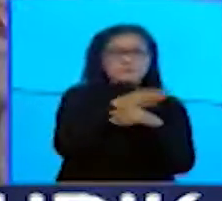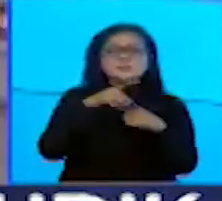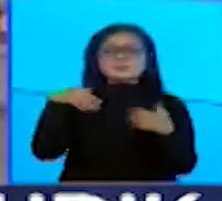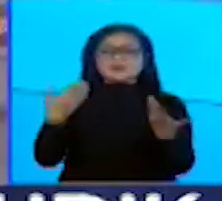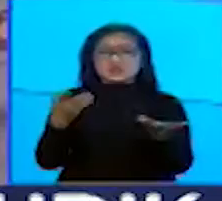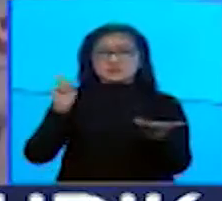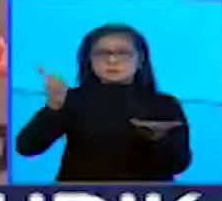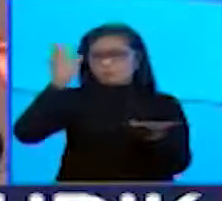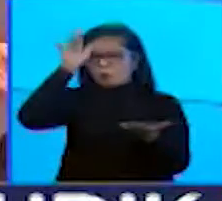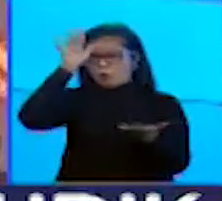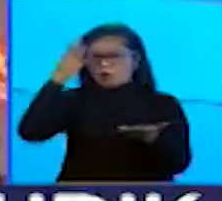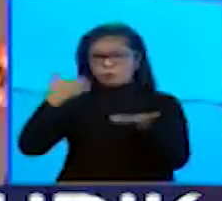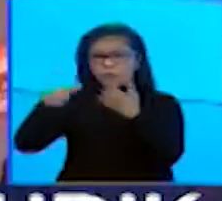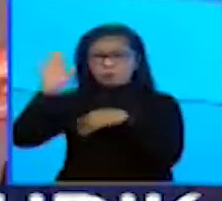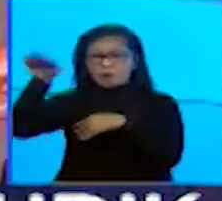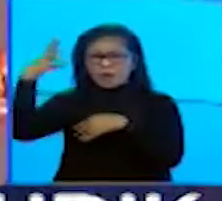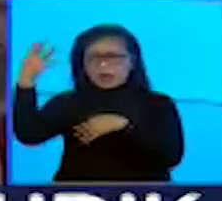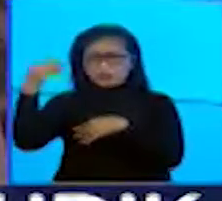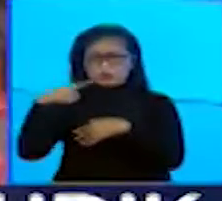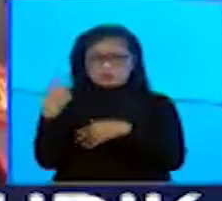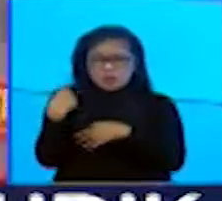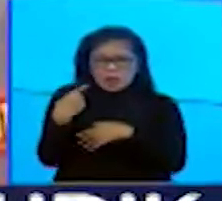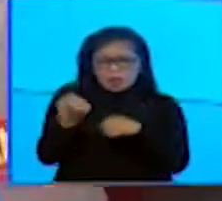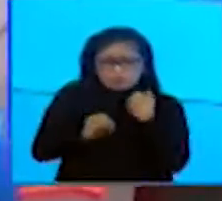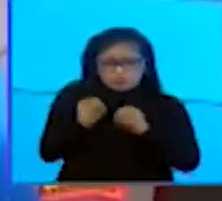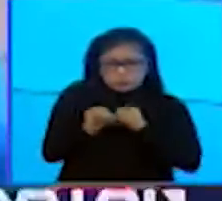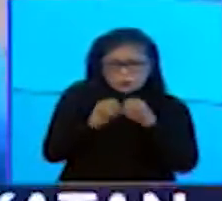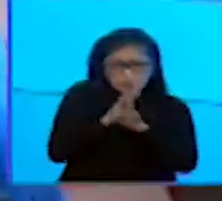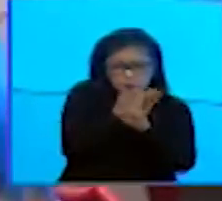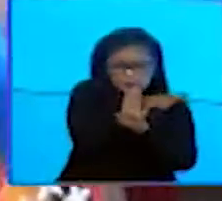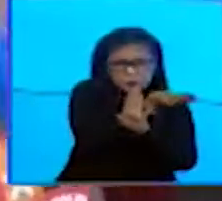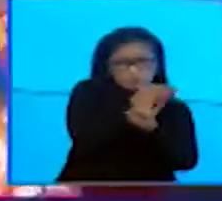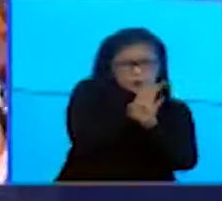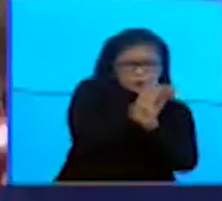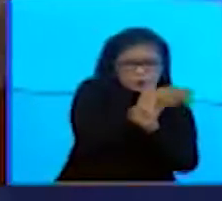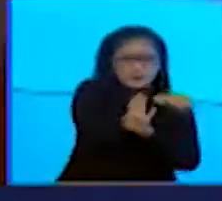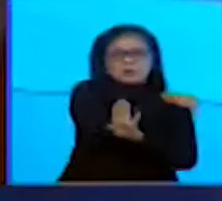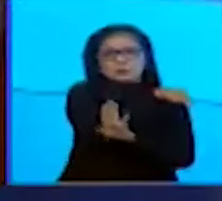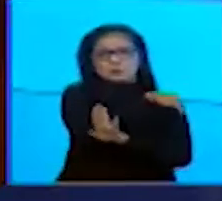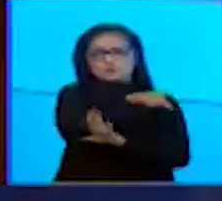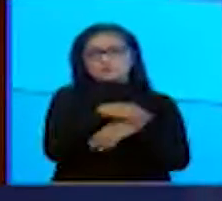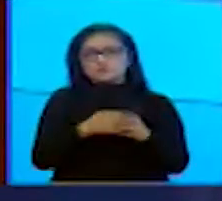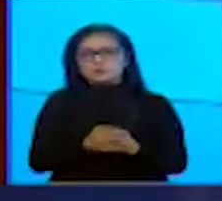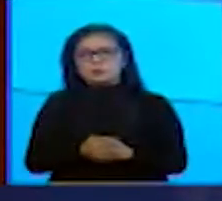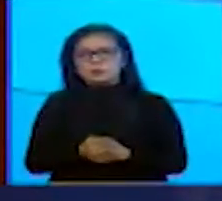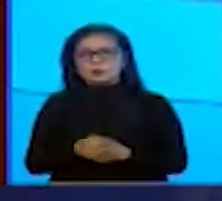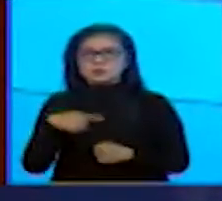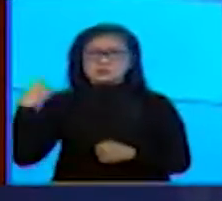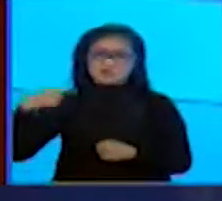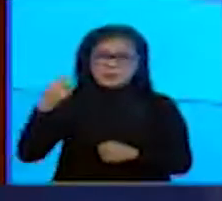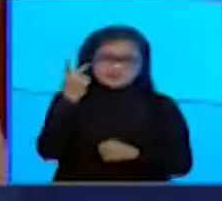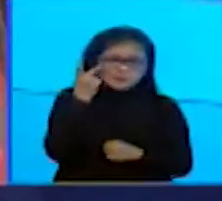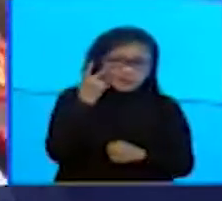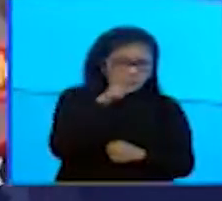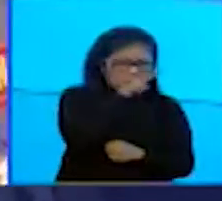upaya untuk lolos dari penyekatan. Ini kita siap-siap pos kita all out 24 jam ya, kita bagi